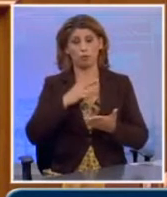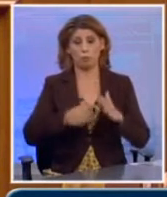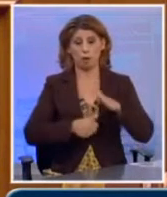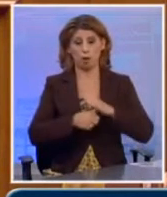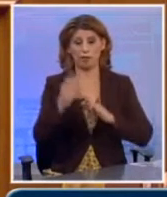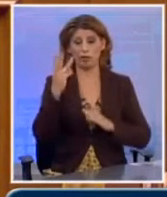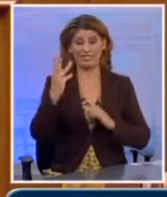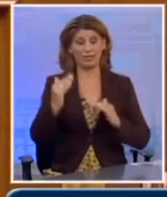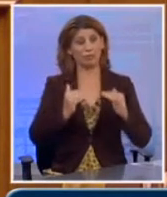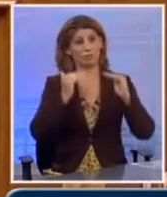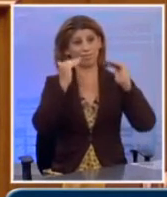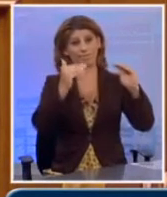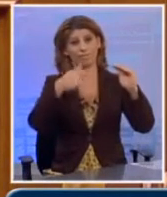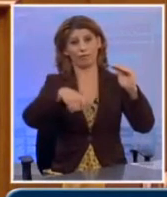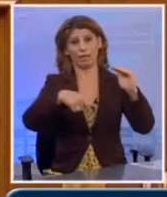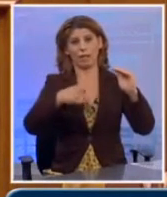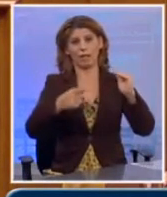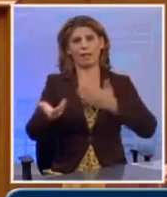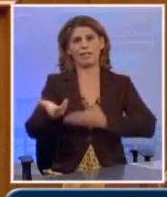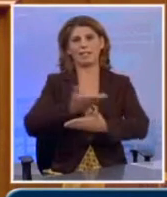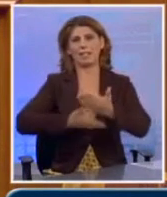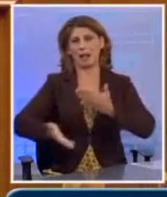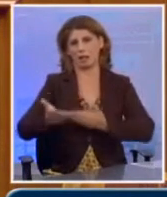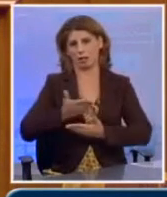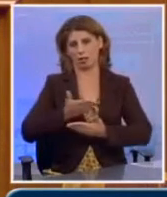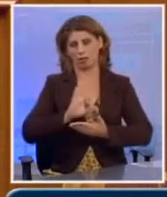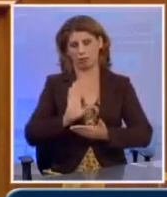δικαστηρίων, ήταν συναλλαγή,